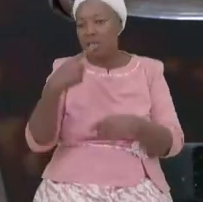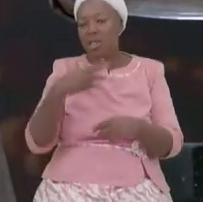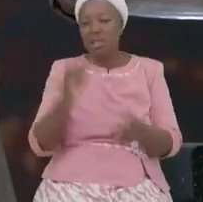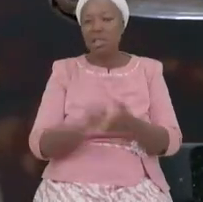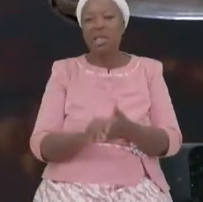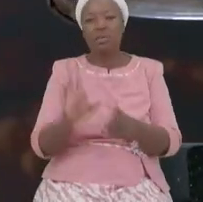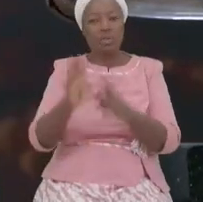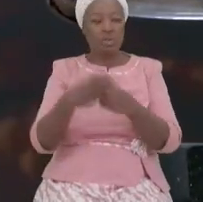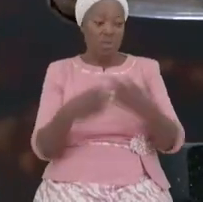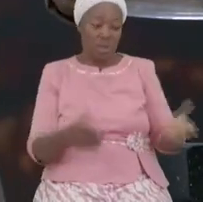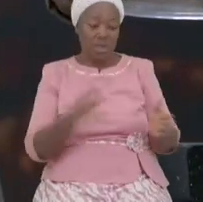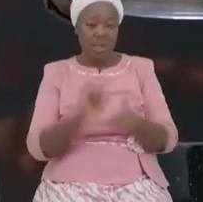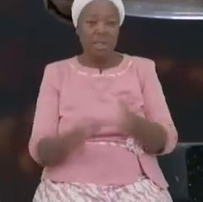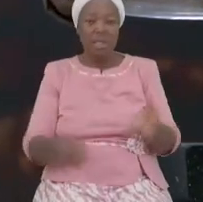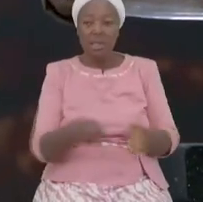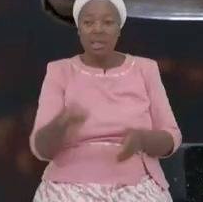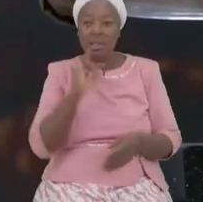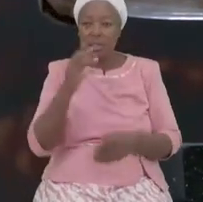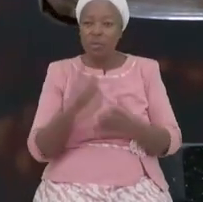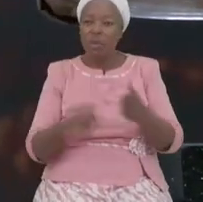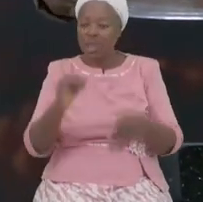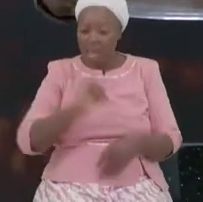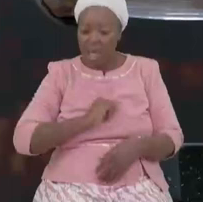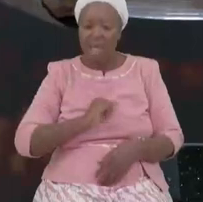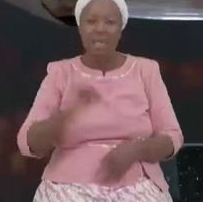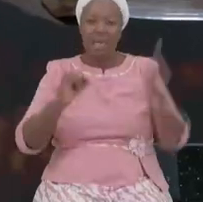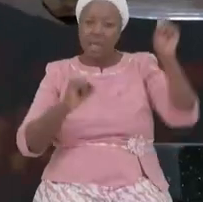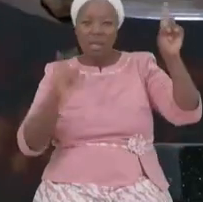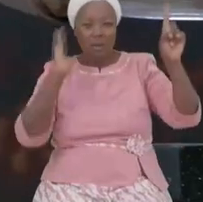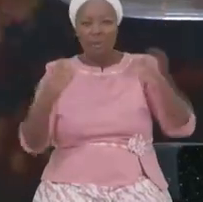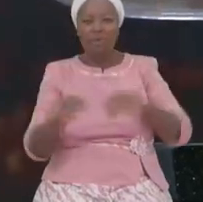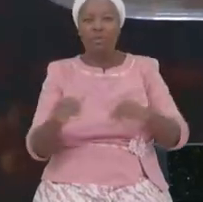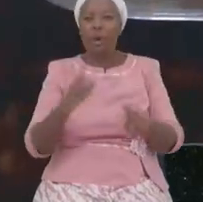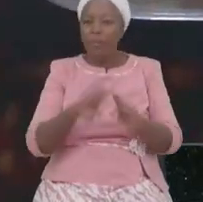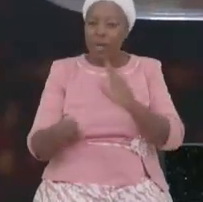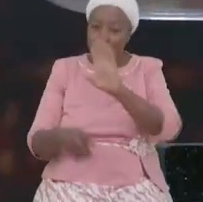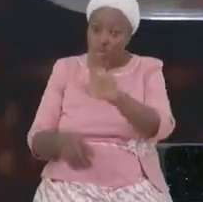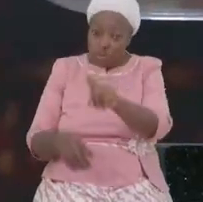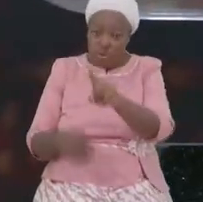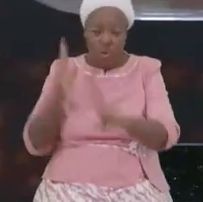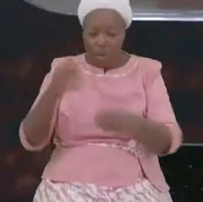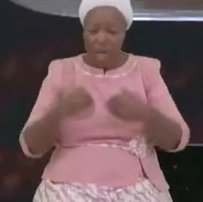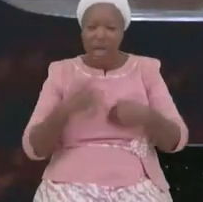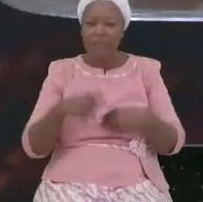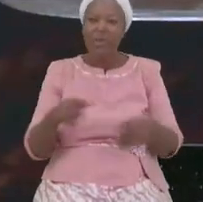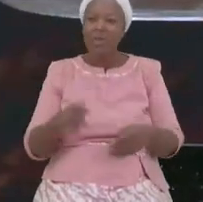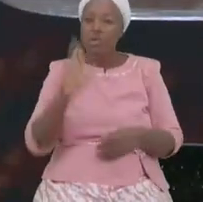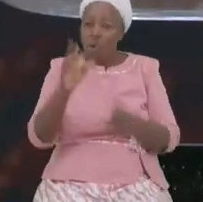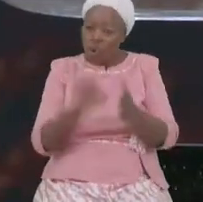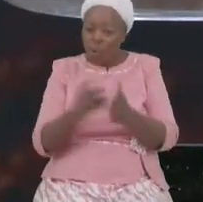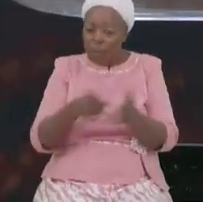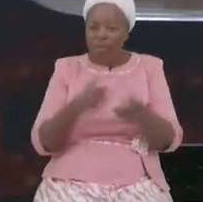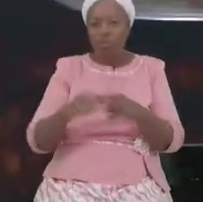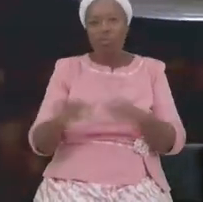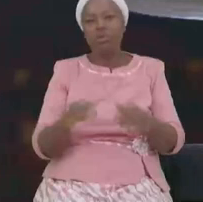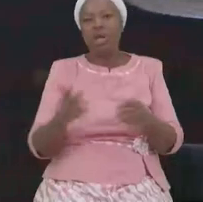conditions que voici ce que je ferai. Mais tu auras un rôle à jouer. Voici ce que tu dois